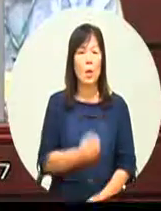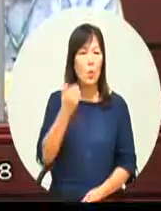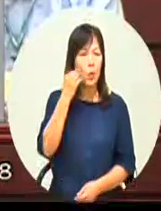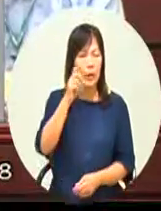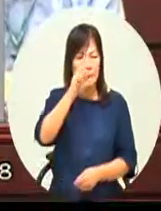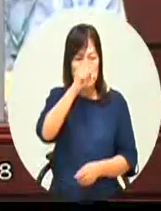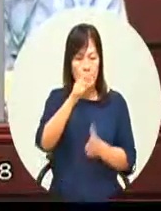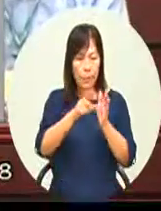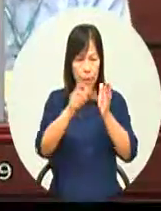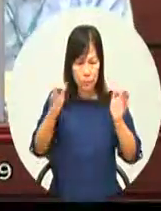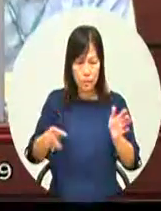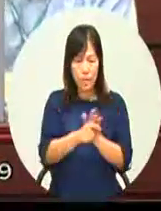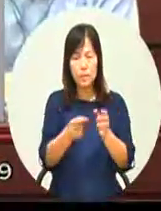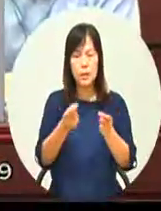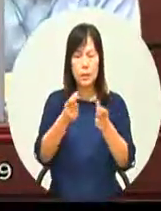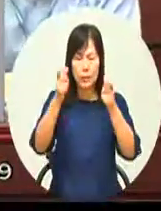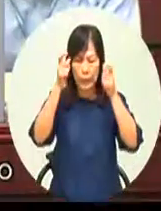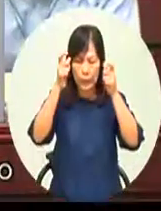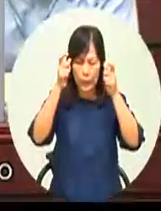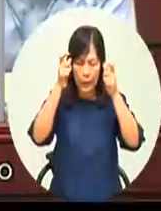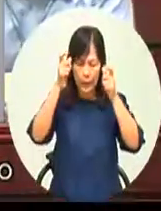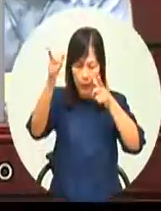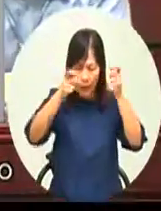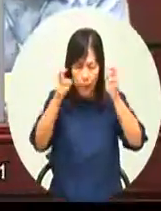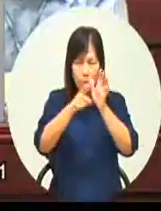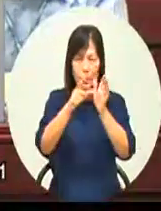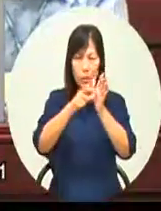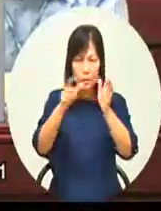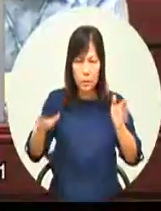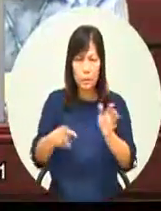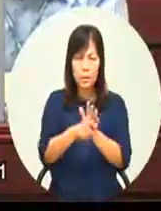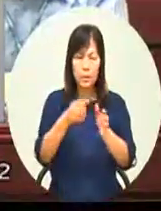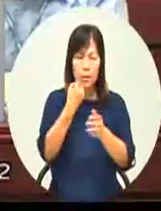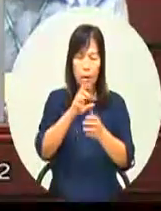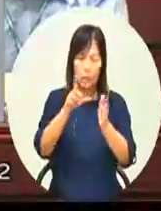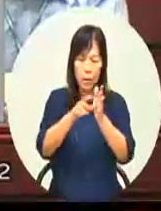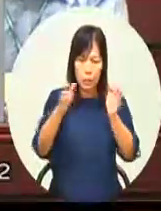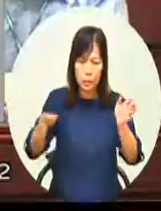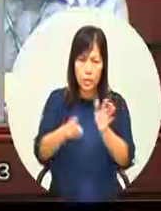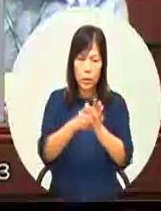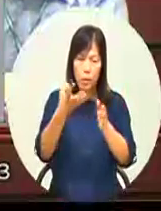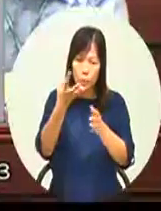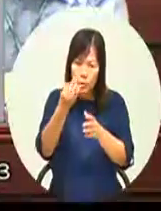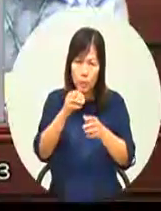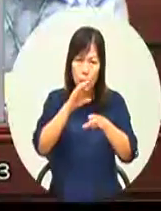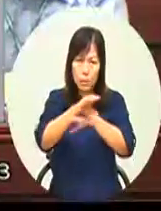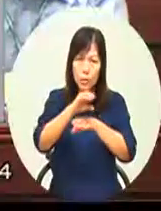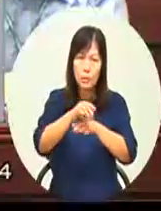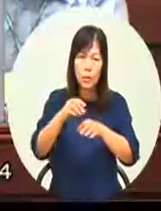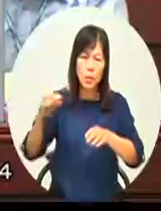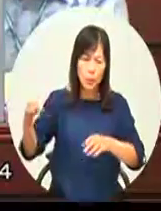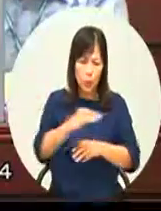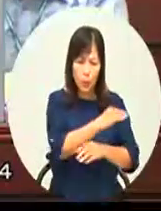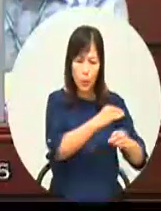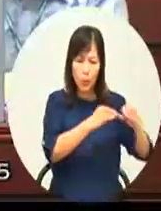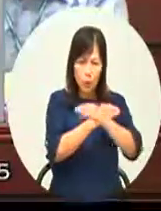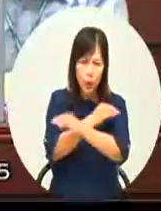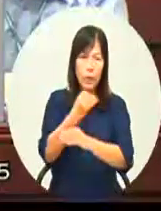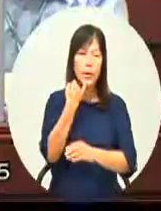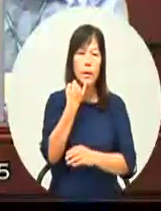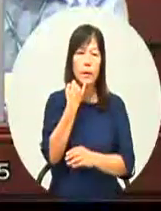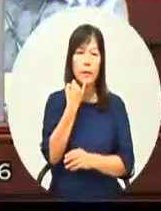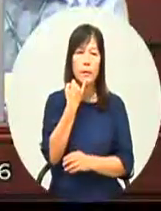时段，比如说春节期间利用时段的开放，让一些部分的车辆东向西，西向东，这